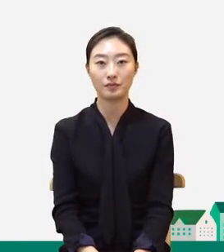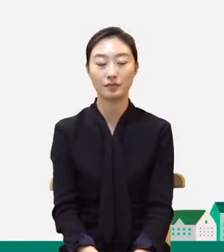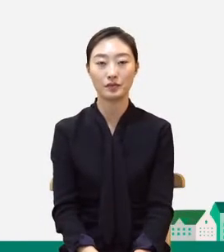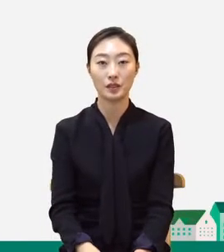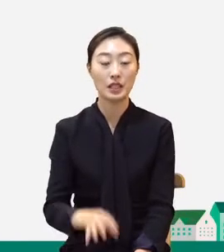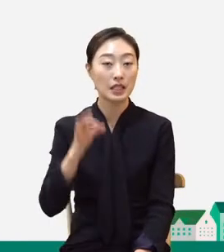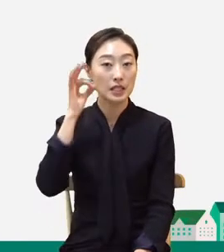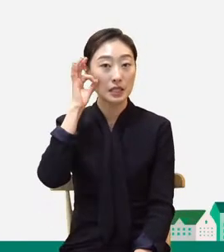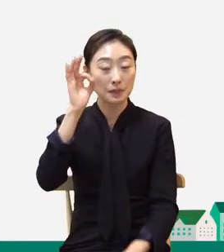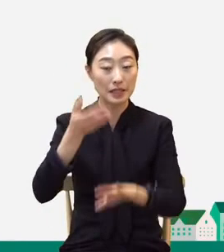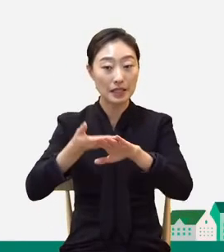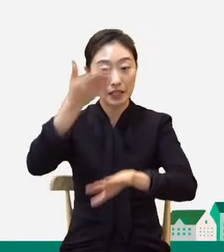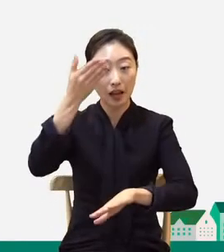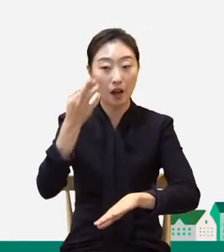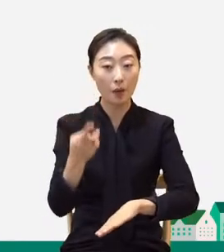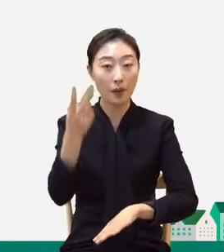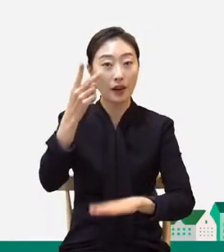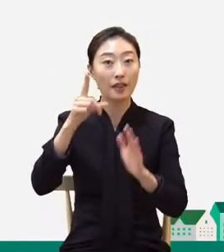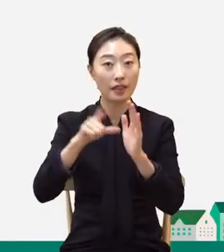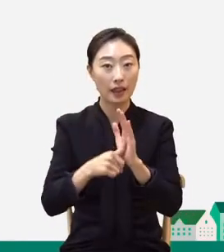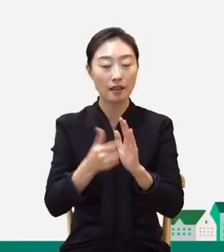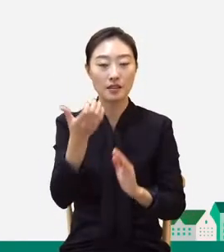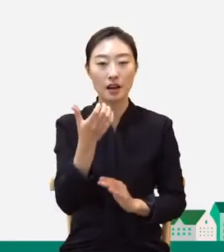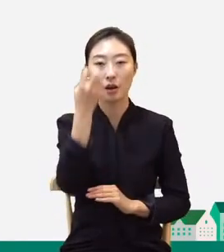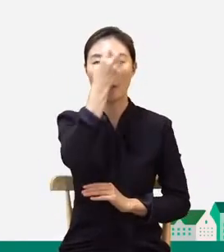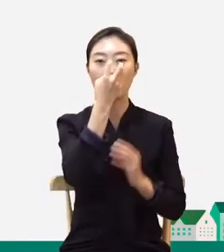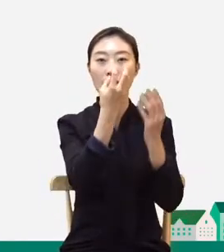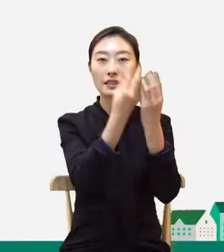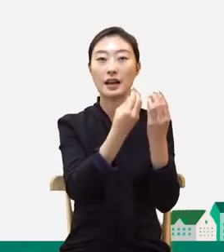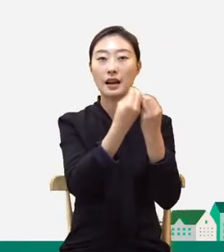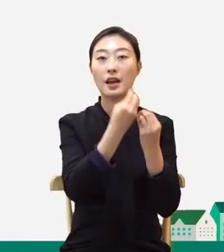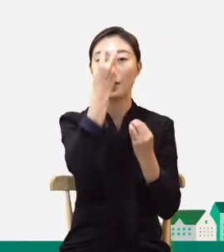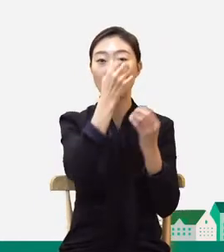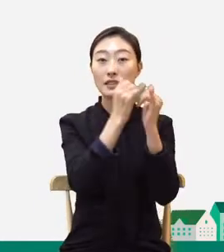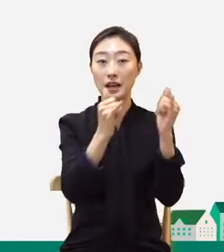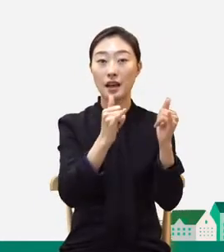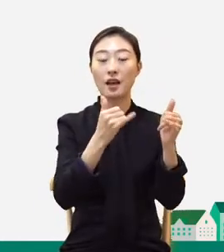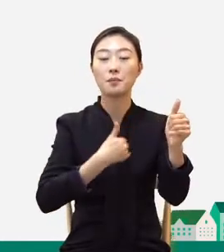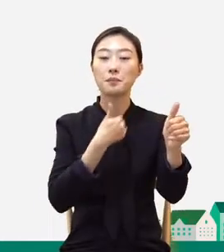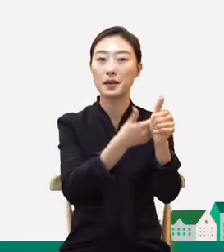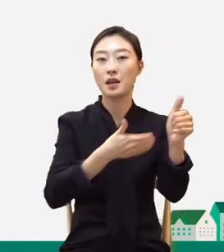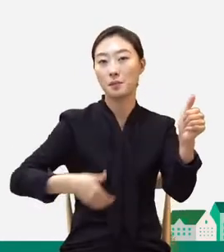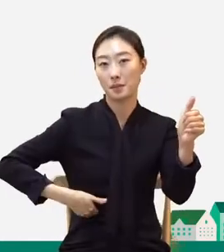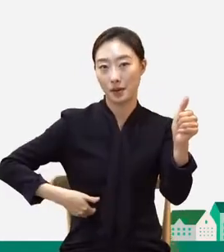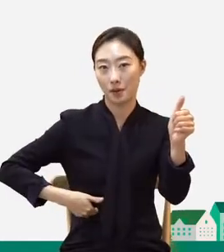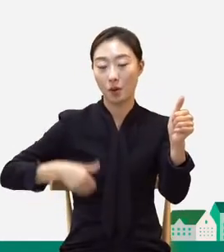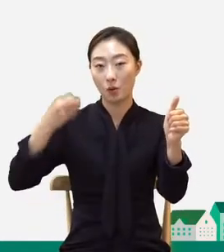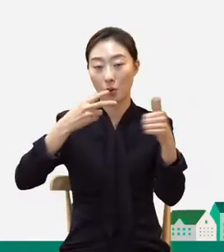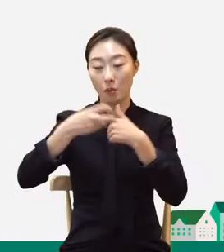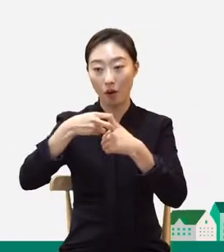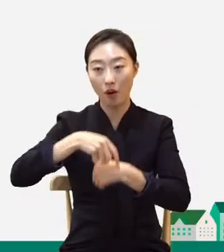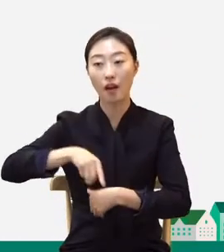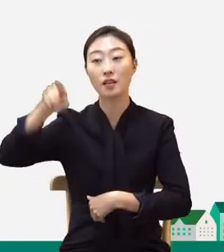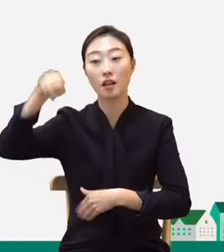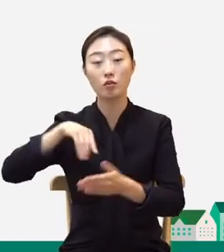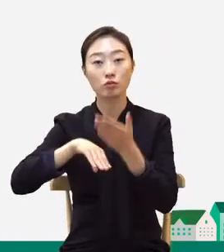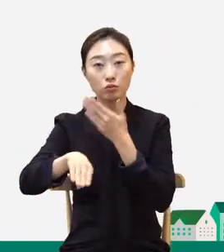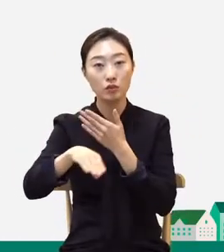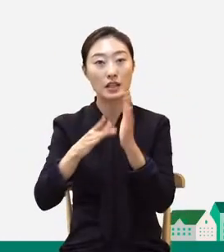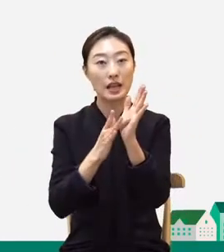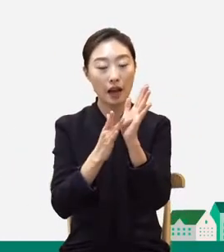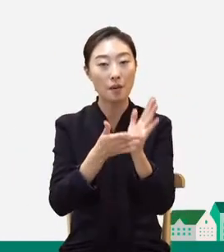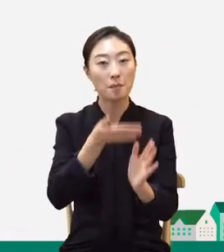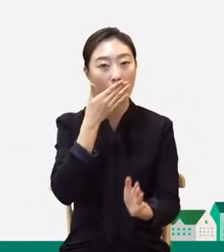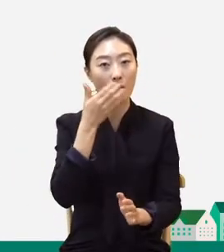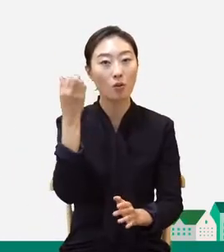또 7일 이상 주택을 비울 경우에는 사례관리자에게 사전에 알려주셔야 되고요. 병원 방문 후에 뭐 복용 약물이나 치료